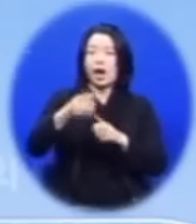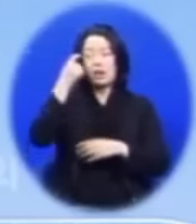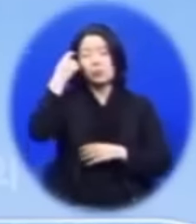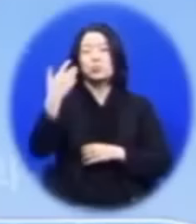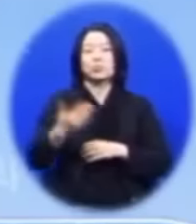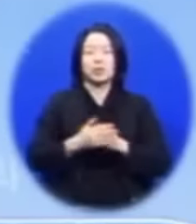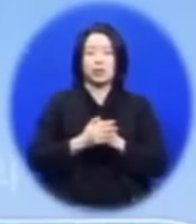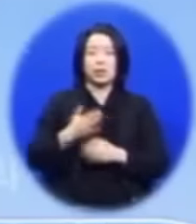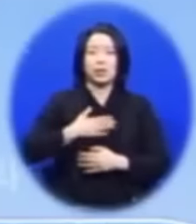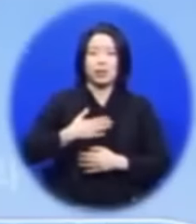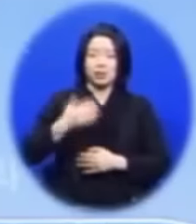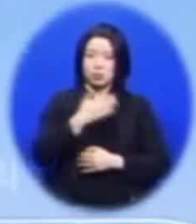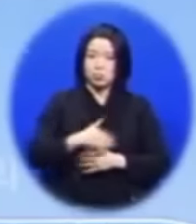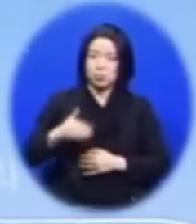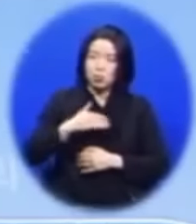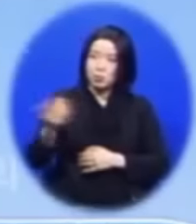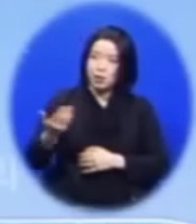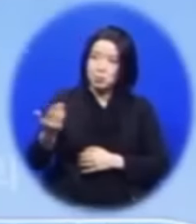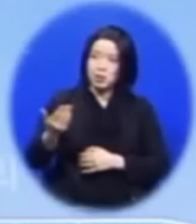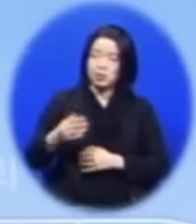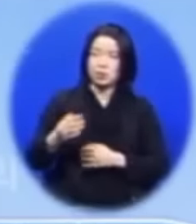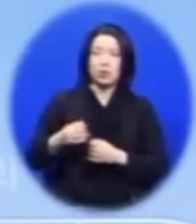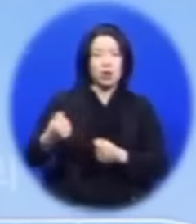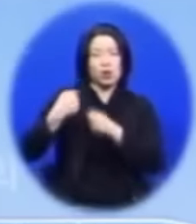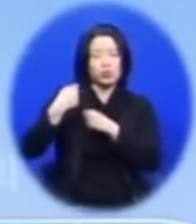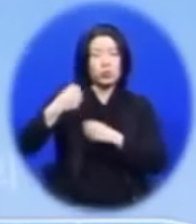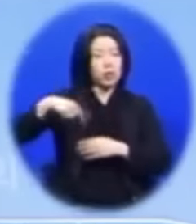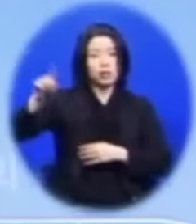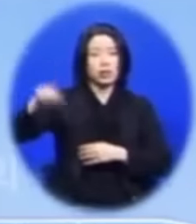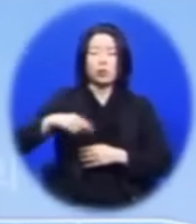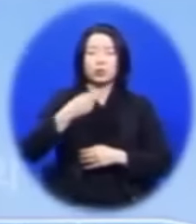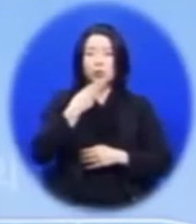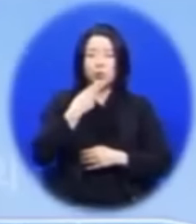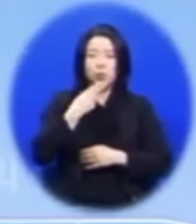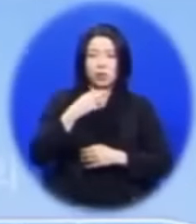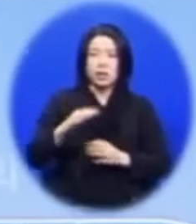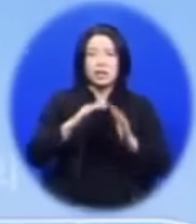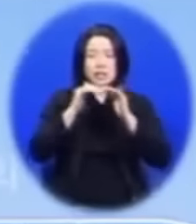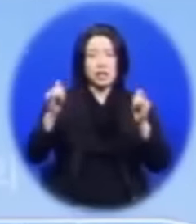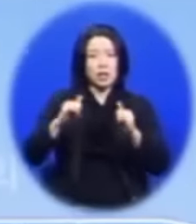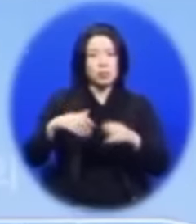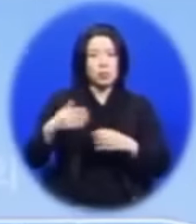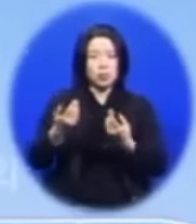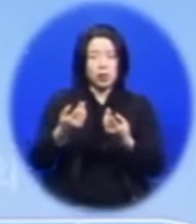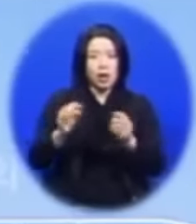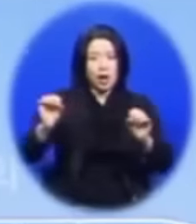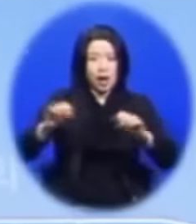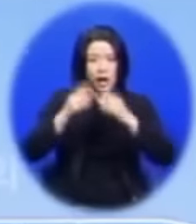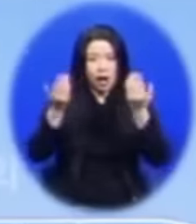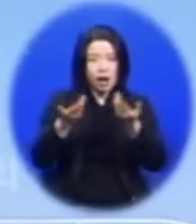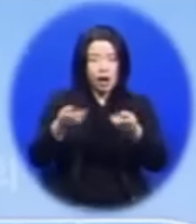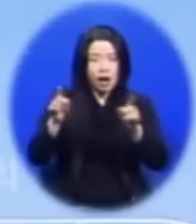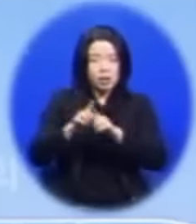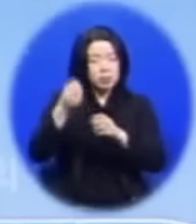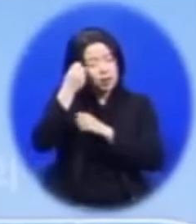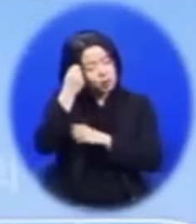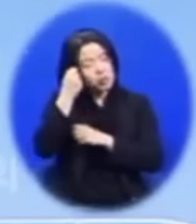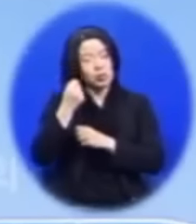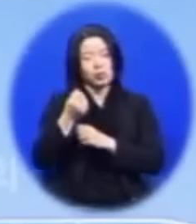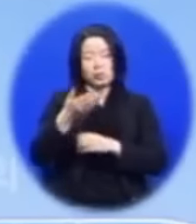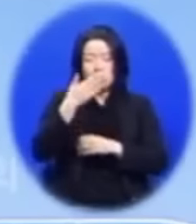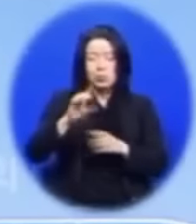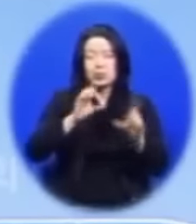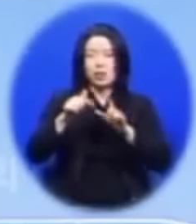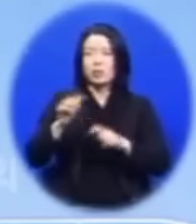나는 몸이 아파서 군대도 안 갔다 왔잖아 사람들하고 합숙하는 거 먹고 자고 같이 지내는 거 난 정말 너무 힘든데